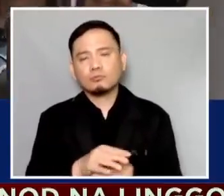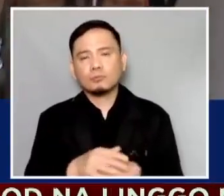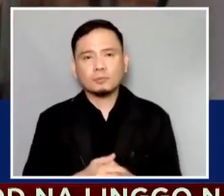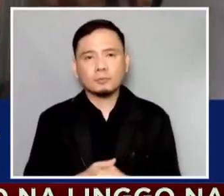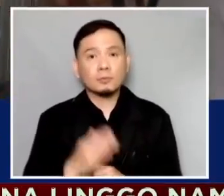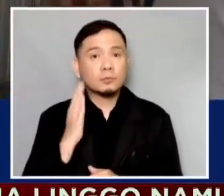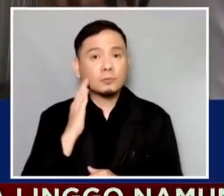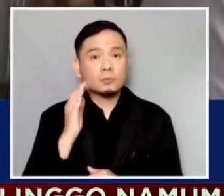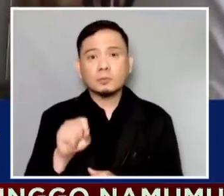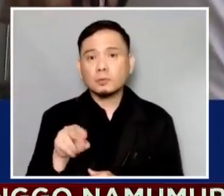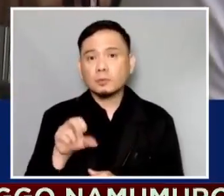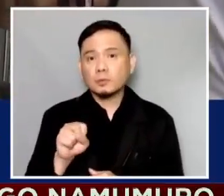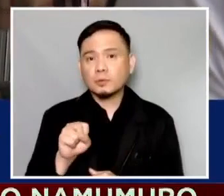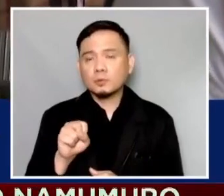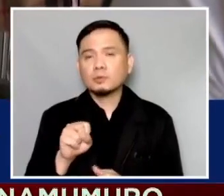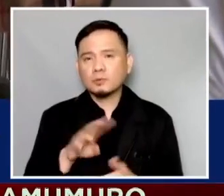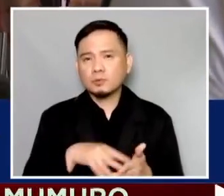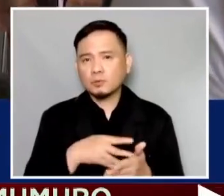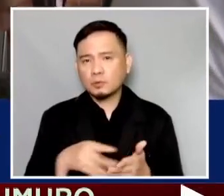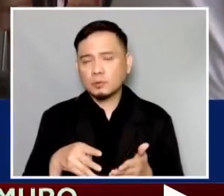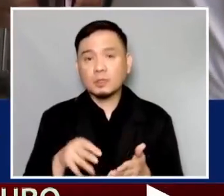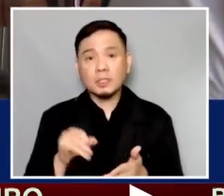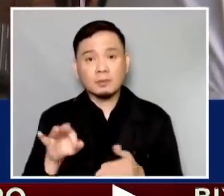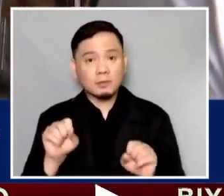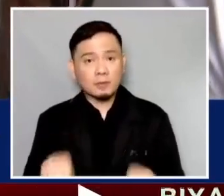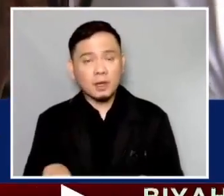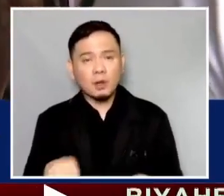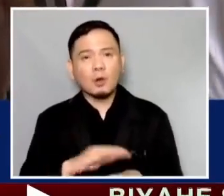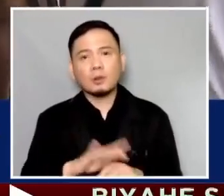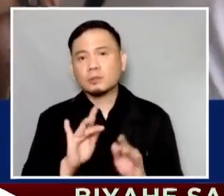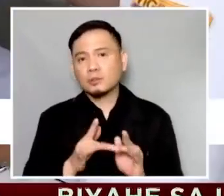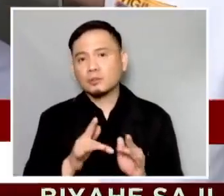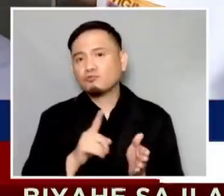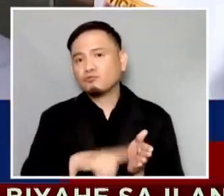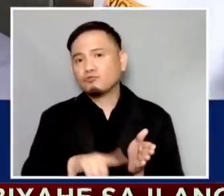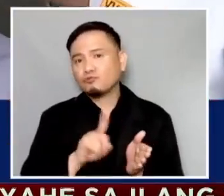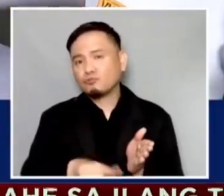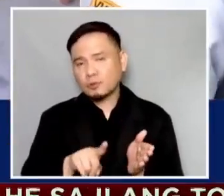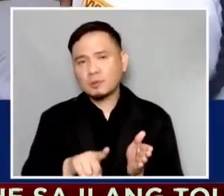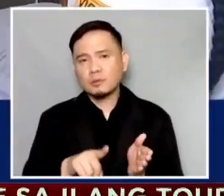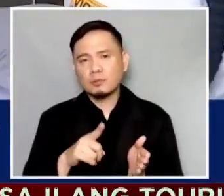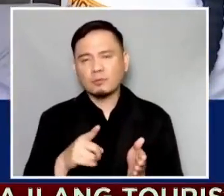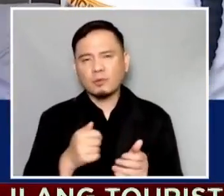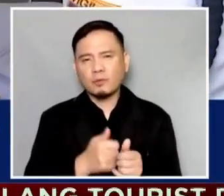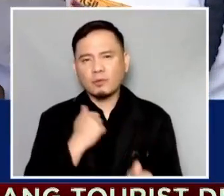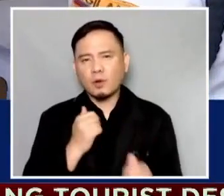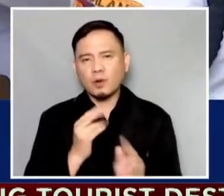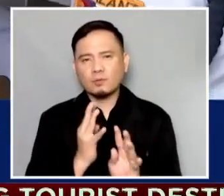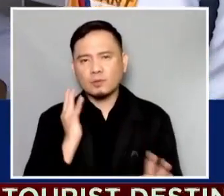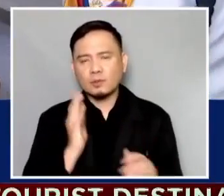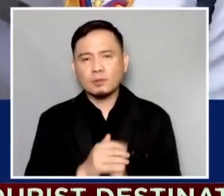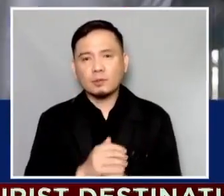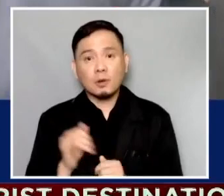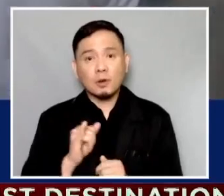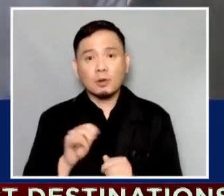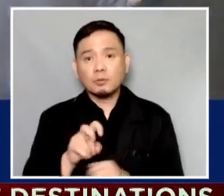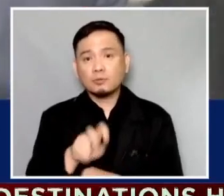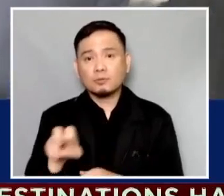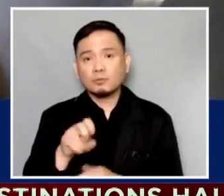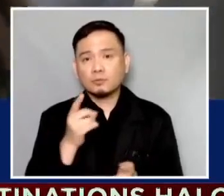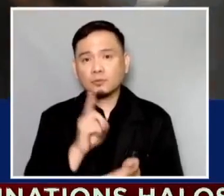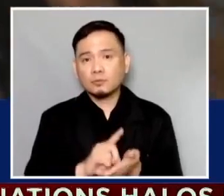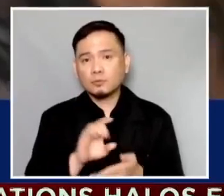kakayanin, ay mag-online check-in na para maiwasan ang mahabang pila. Kumpletuhin ang travel documents tulad ng vaccine